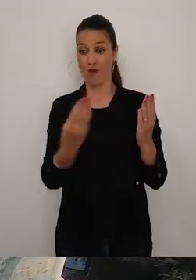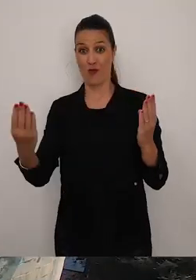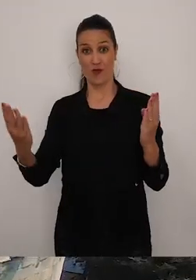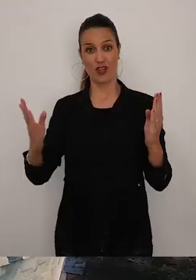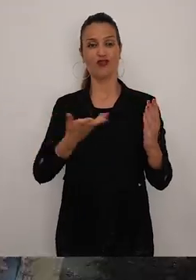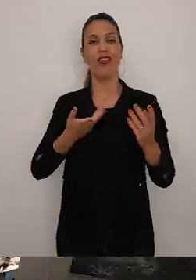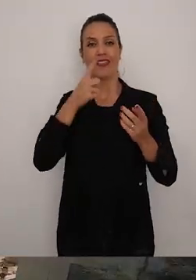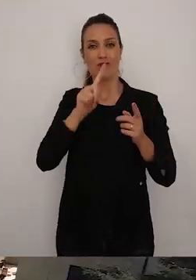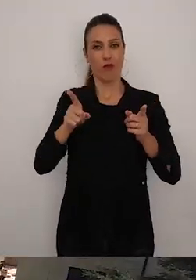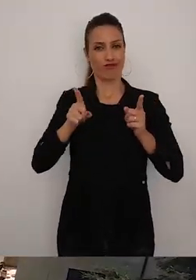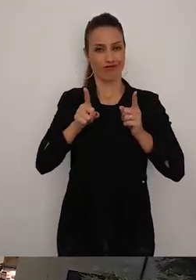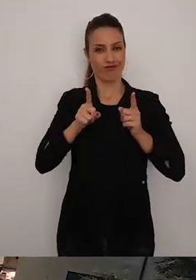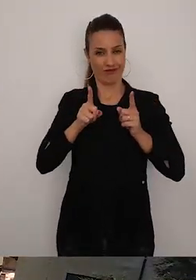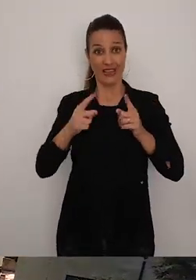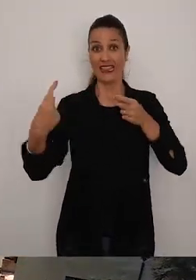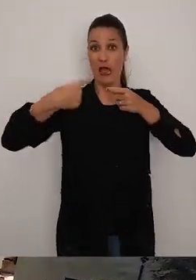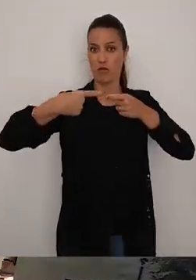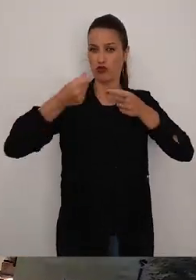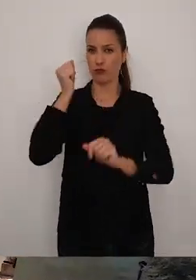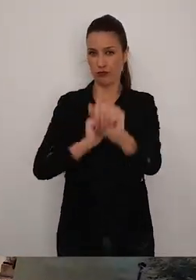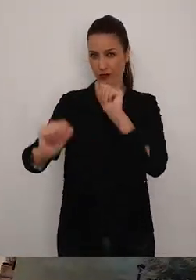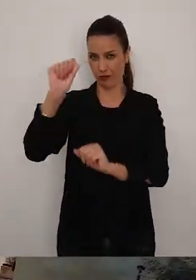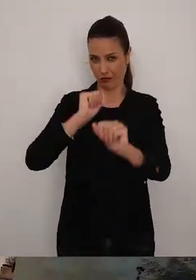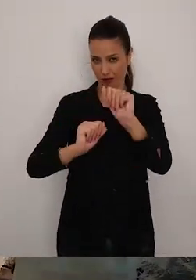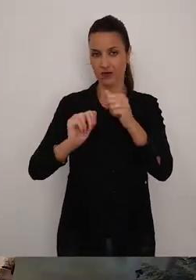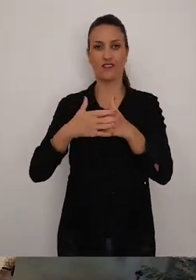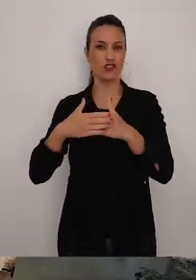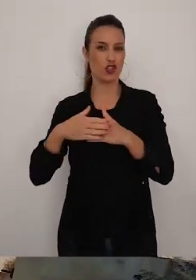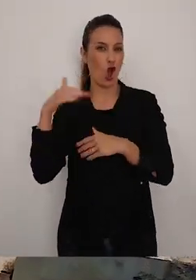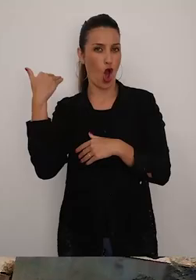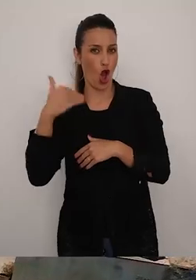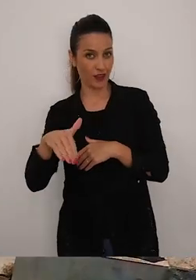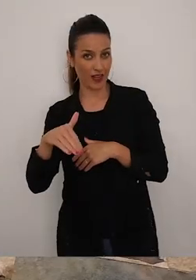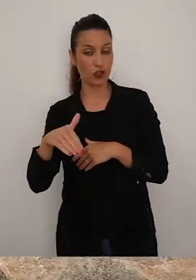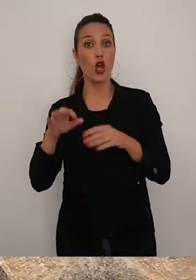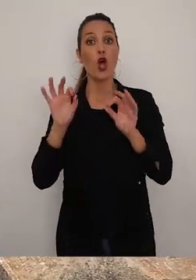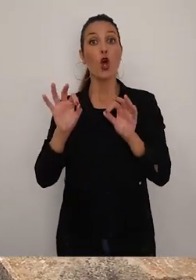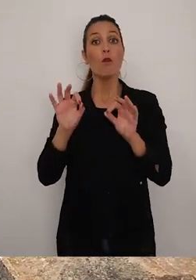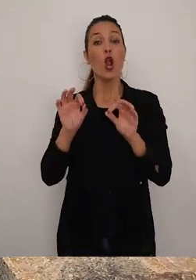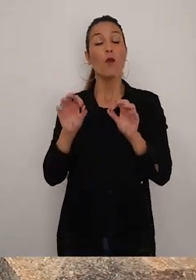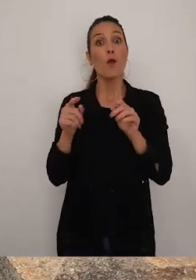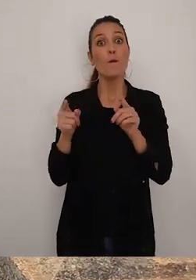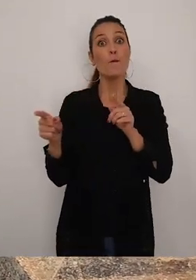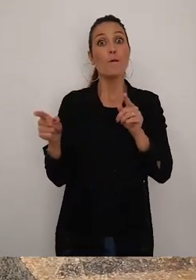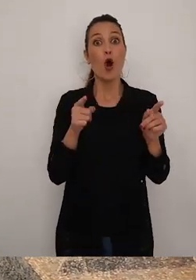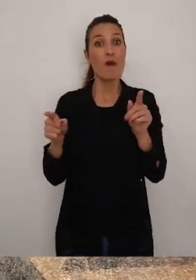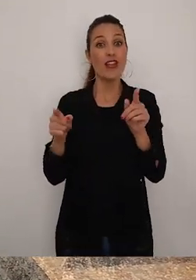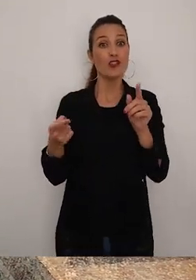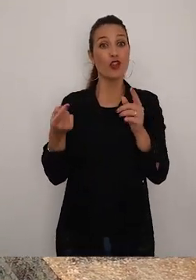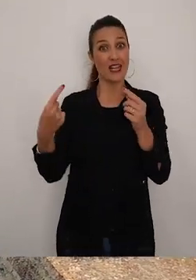contro l'invasione e gli attacchi dei nemici. Da quel momento il paese venne conosciuto con il nome di Casale San Nicola.